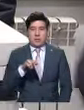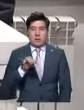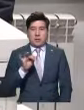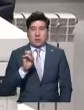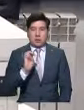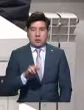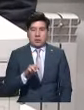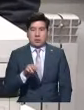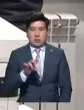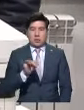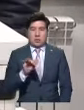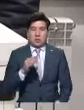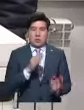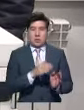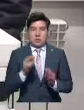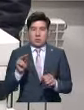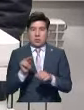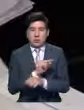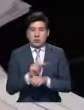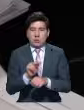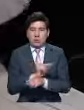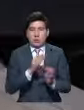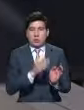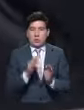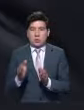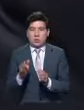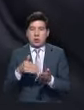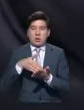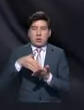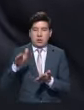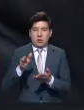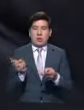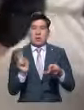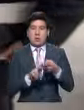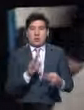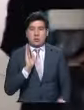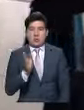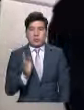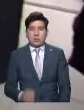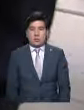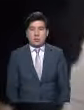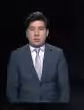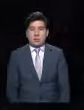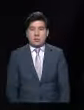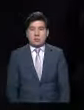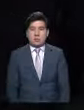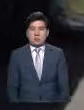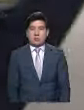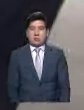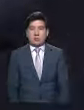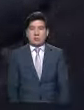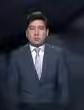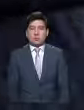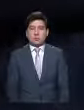түрде психологиялық түзетуден өткізу қарастырылған. Бас тартса абақтыға қамалады. Ақбота Базарбай, Самат Орынбаев,